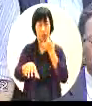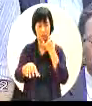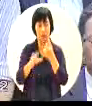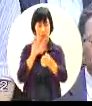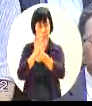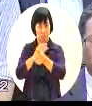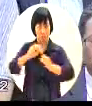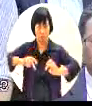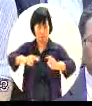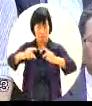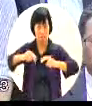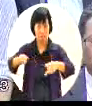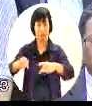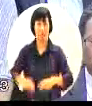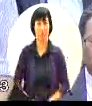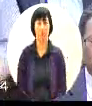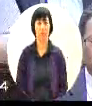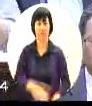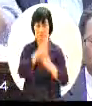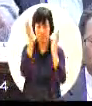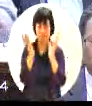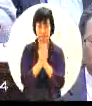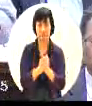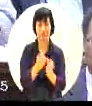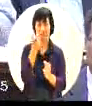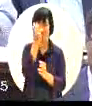好的这个整个的这个规划甲